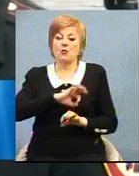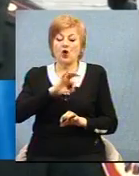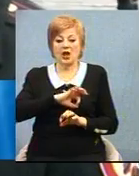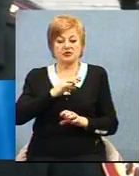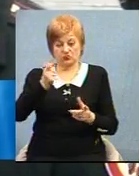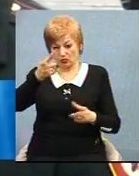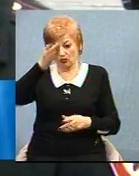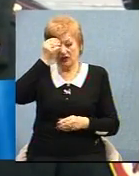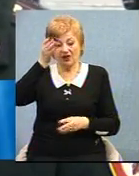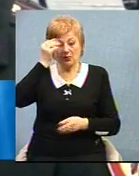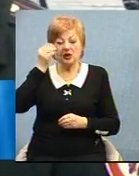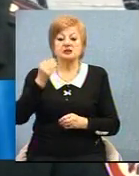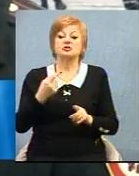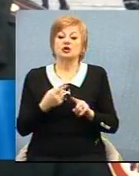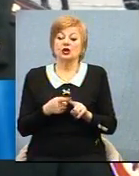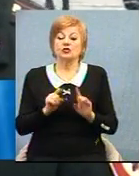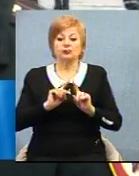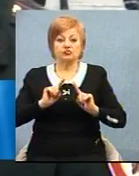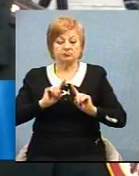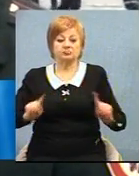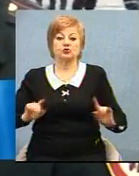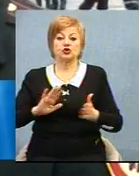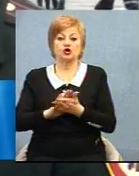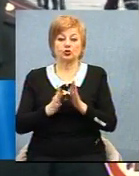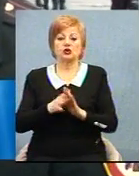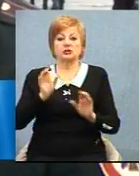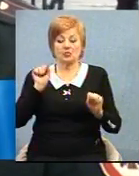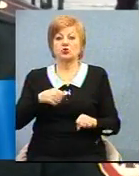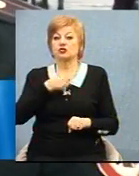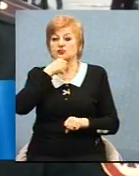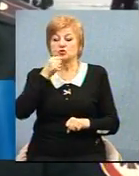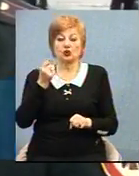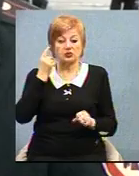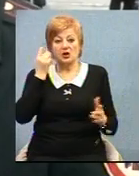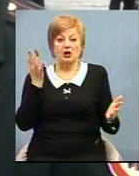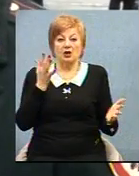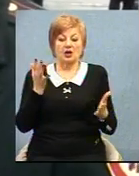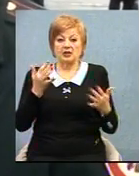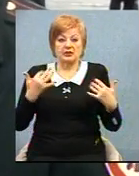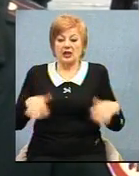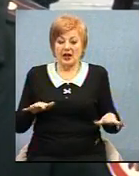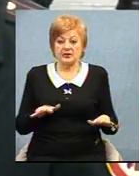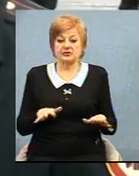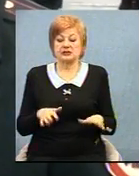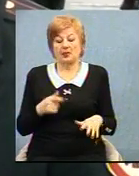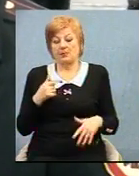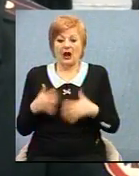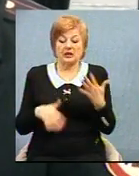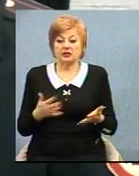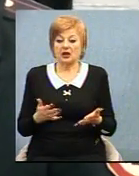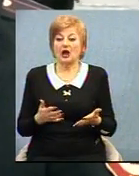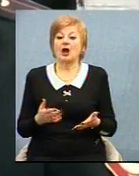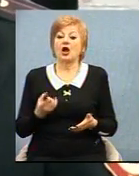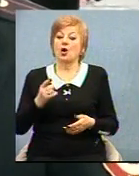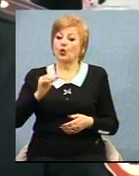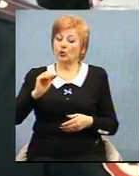і в будь-якій кризовій ситуації, коли навіть доросла людина не може знайти вихід, тому що виникає паніка,